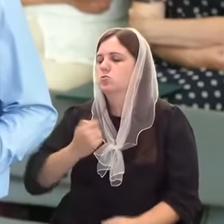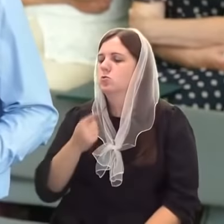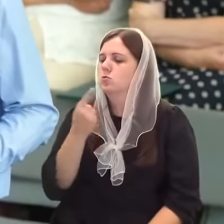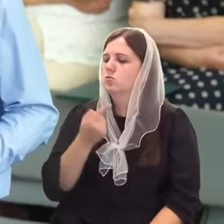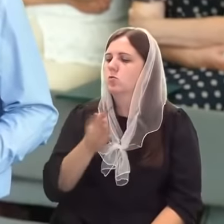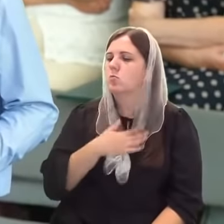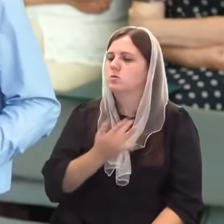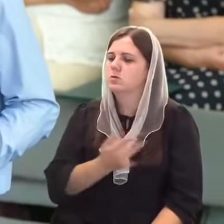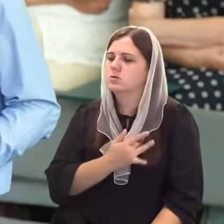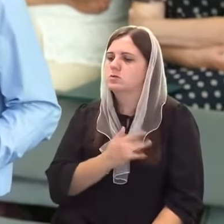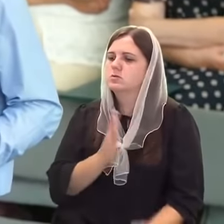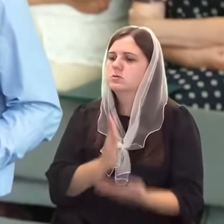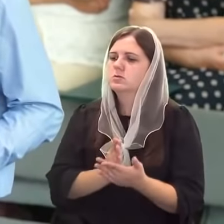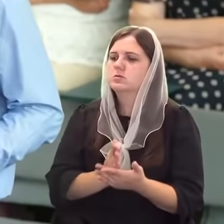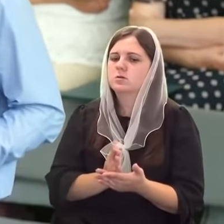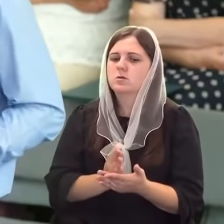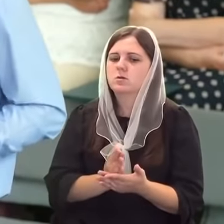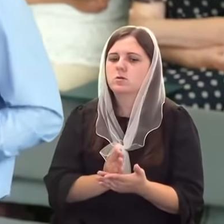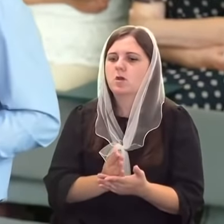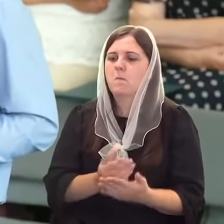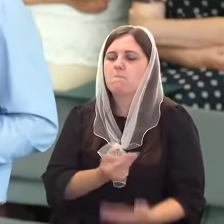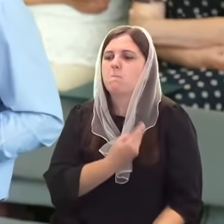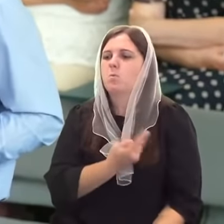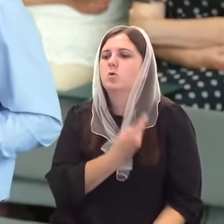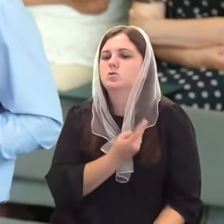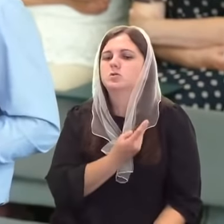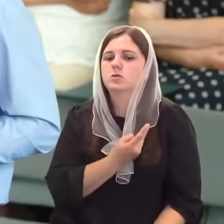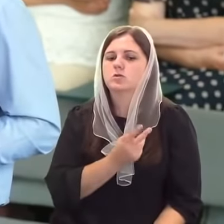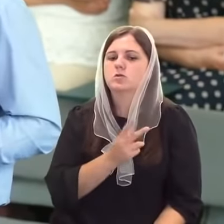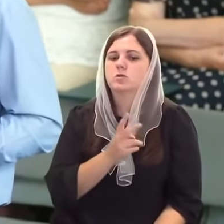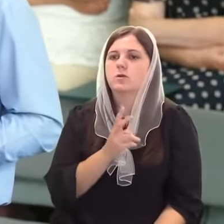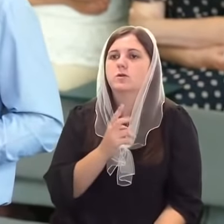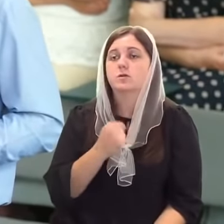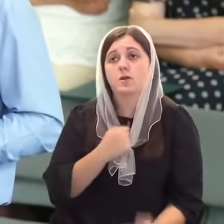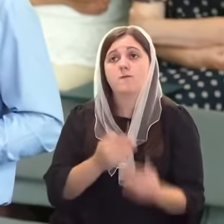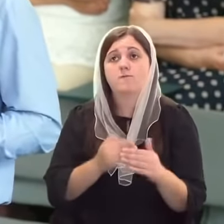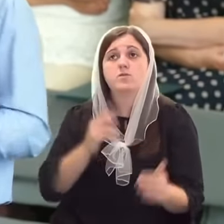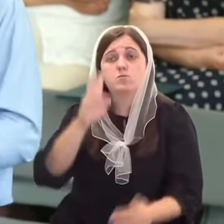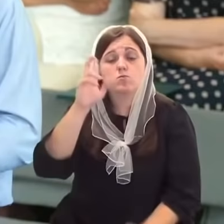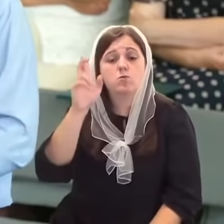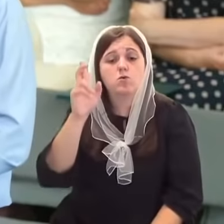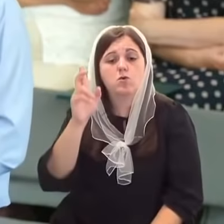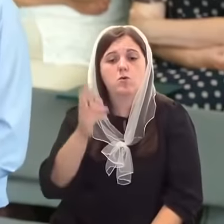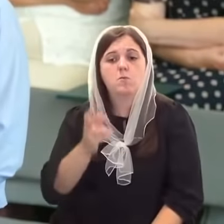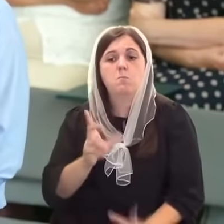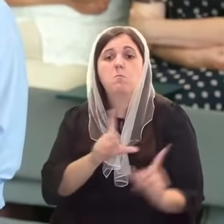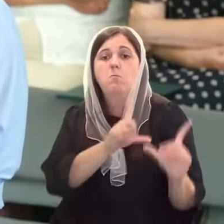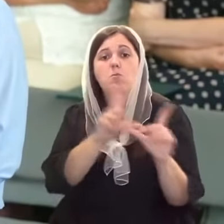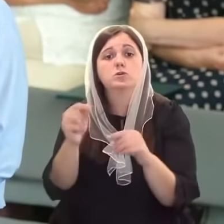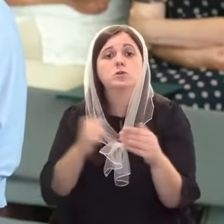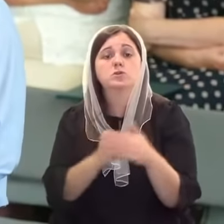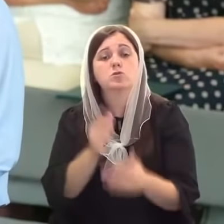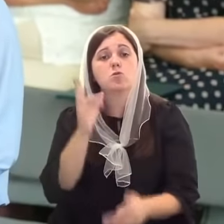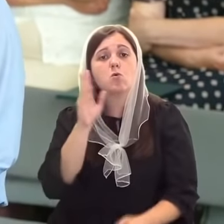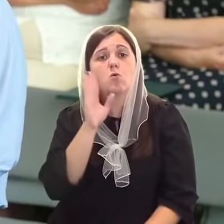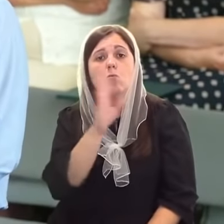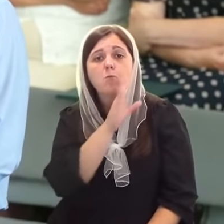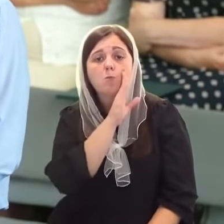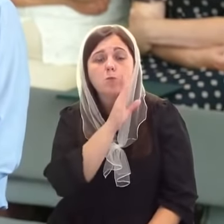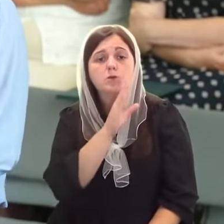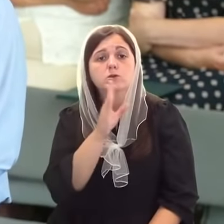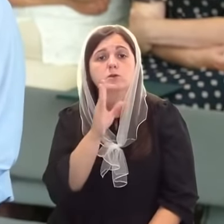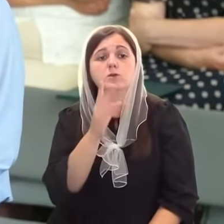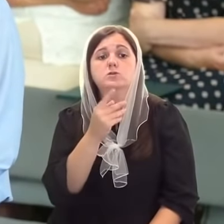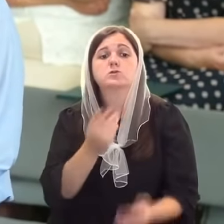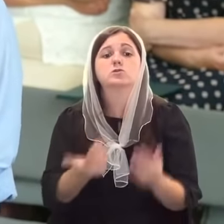сердце приходит такое желание, от Бога верю, поехать к родителям и снова их